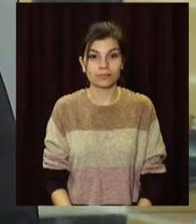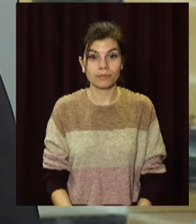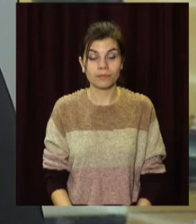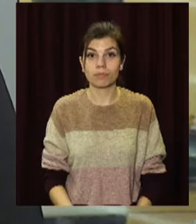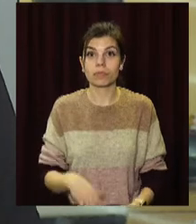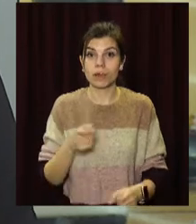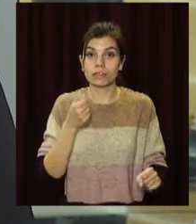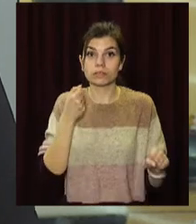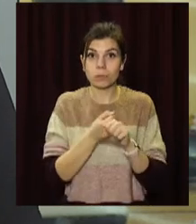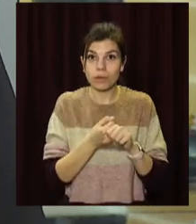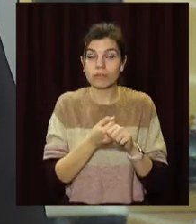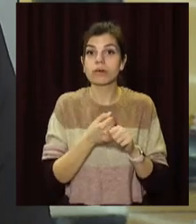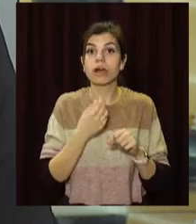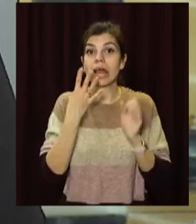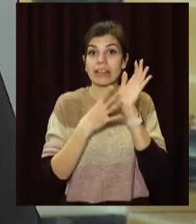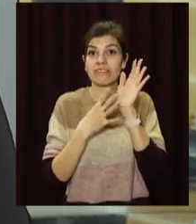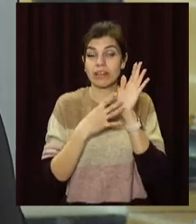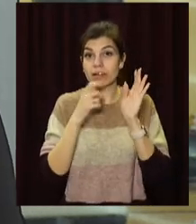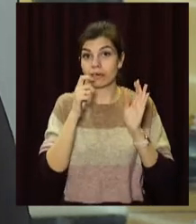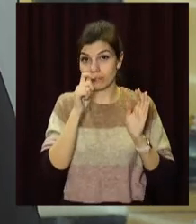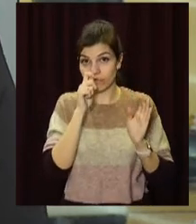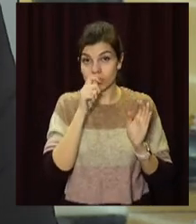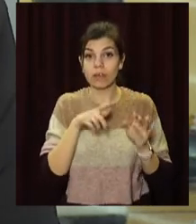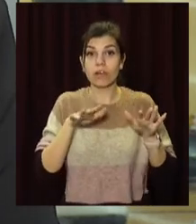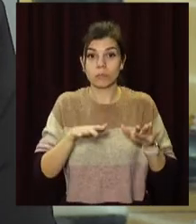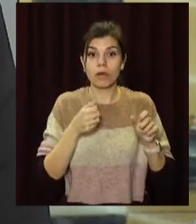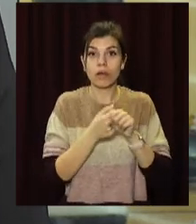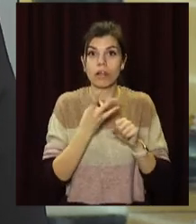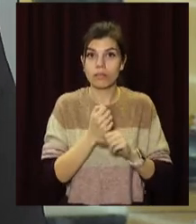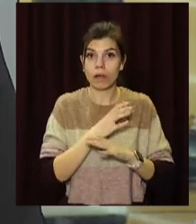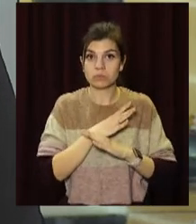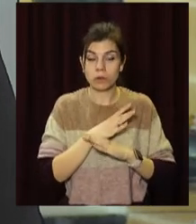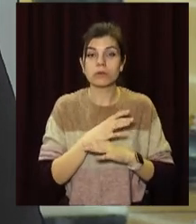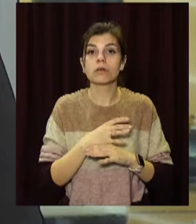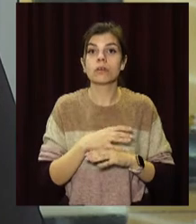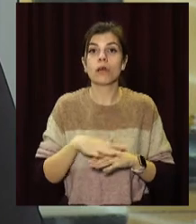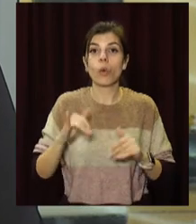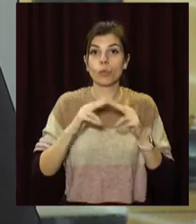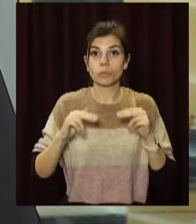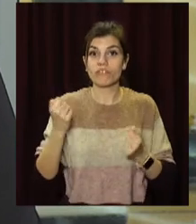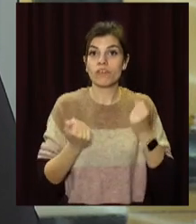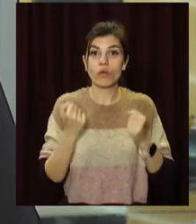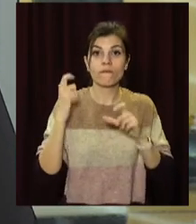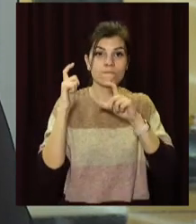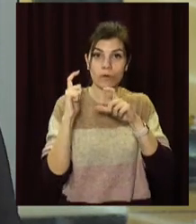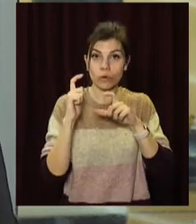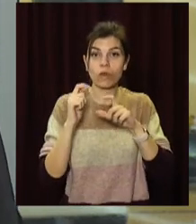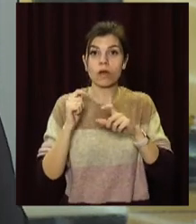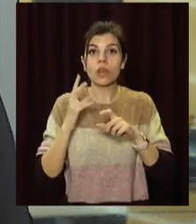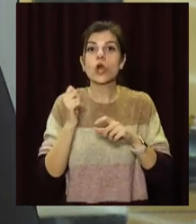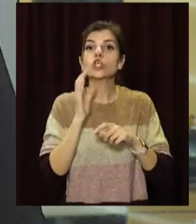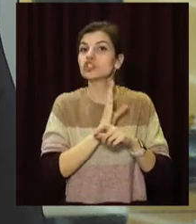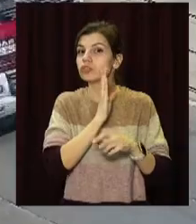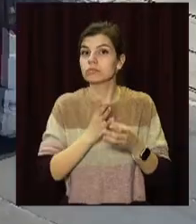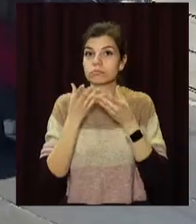Збив насмерть 9 квітня на перехресті вулиці Каруни та Манулівського проспекту. У Дніпрі водій фури наїхав на